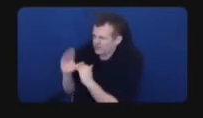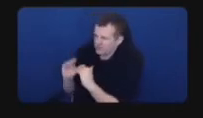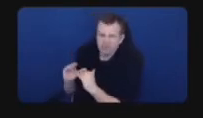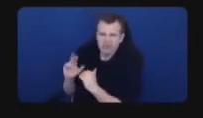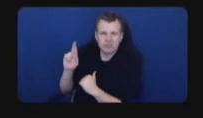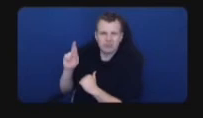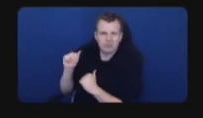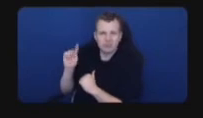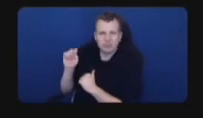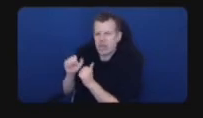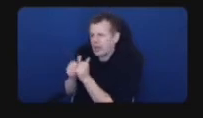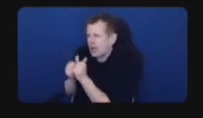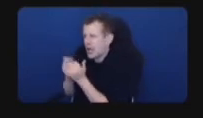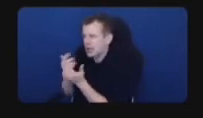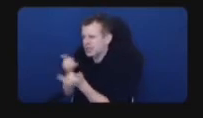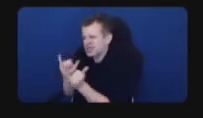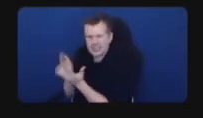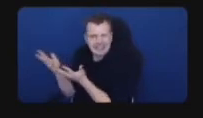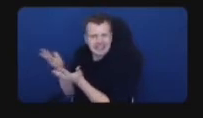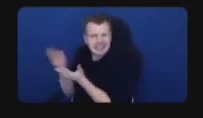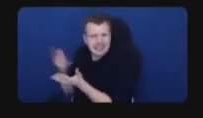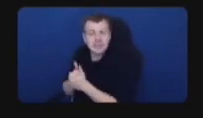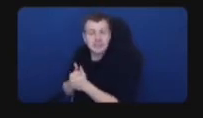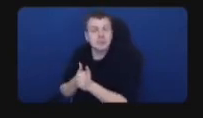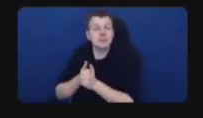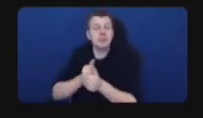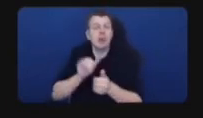那这个价格会更便宜。